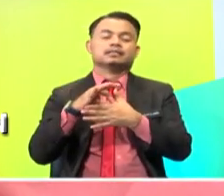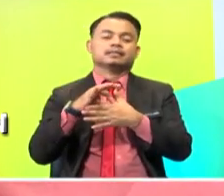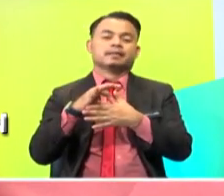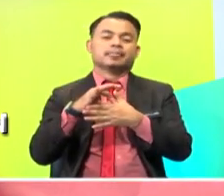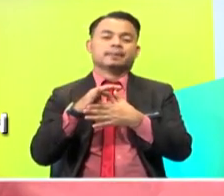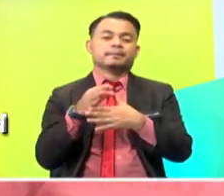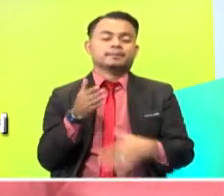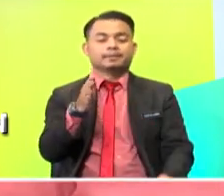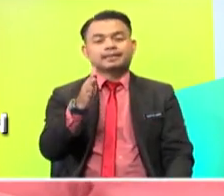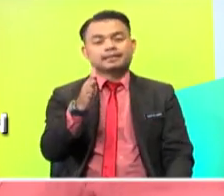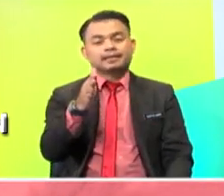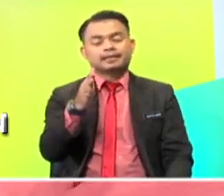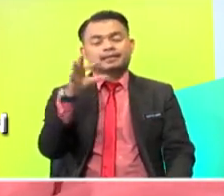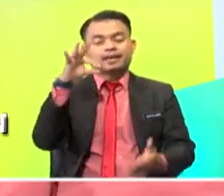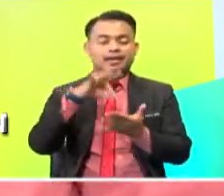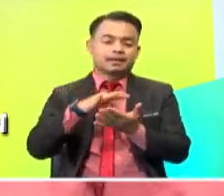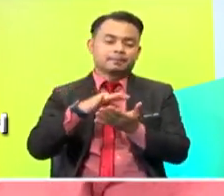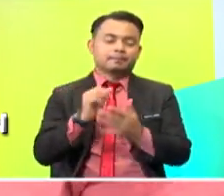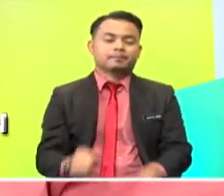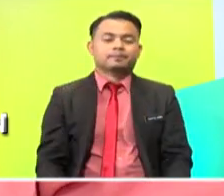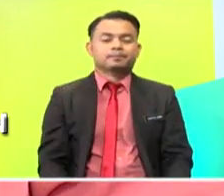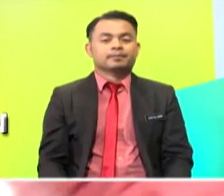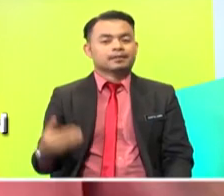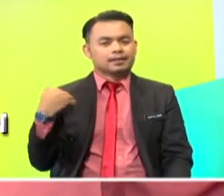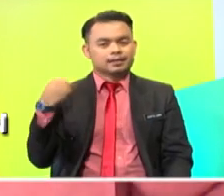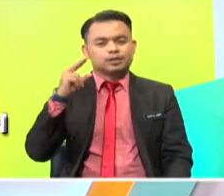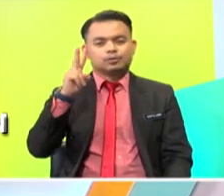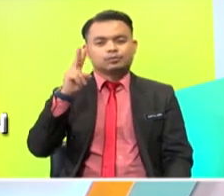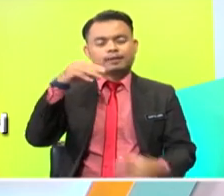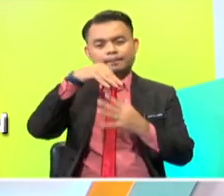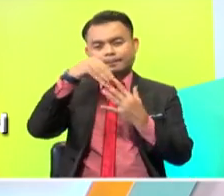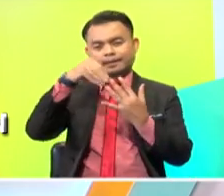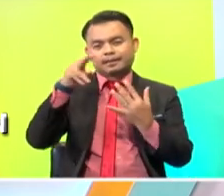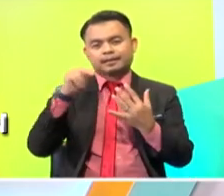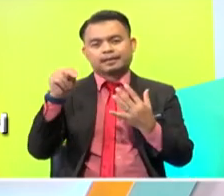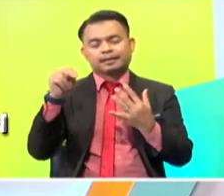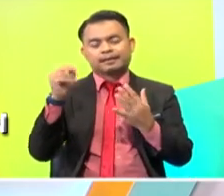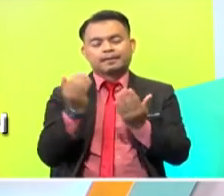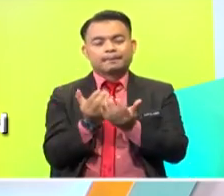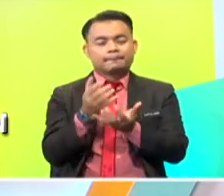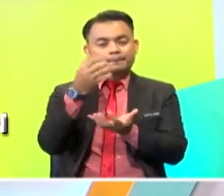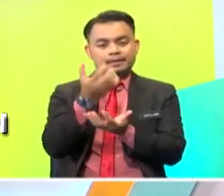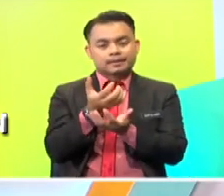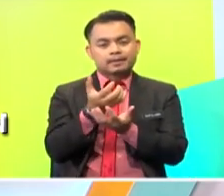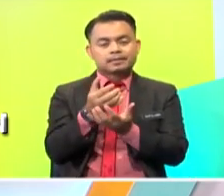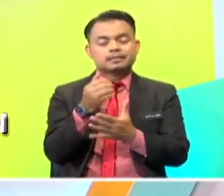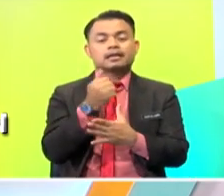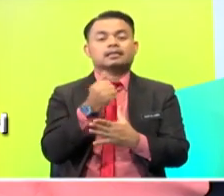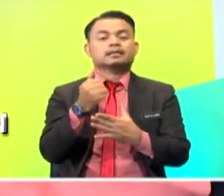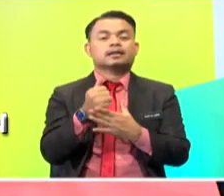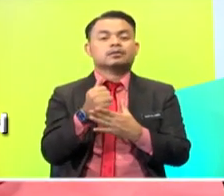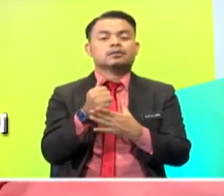ayam sepatu cecak dari ada dua pilihan sama ada bekas gua penutup atau plastik jilid